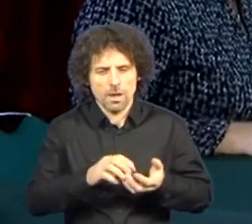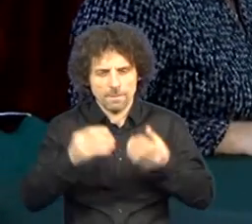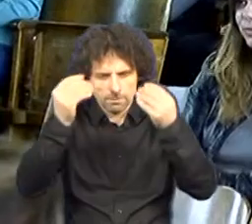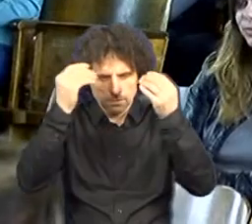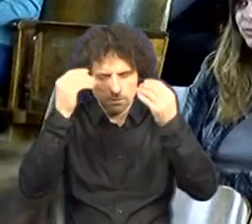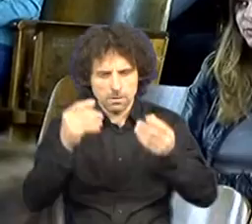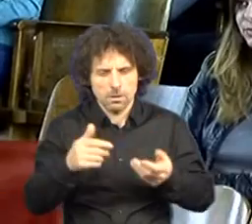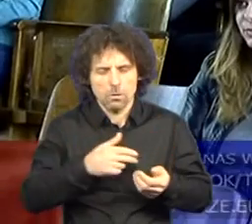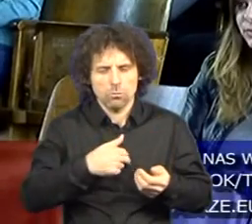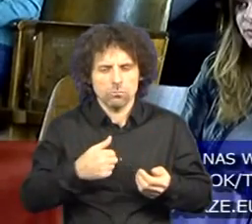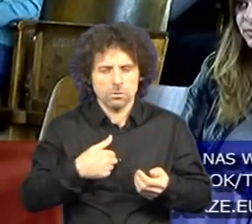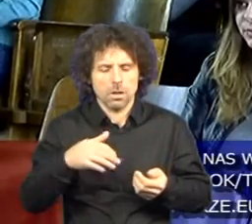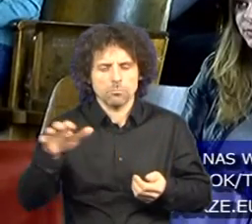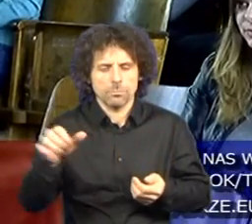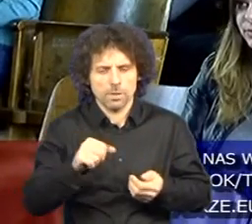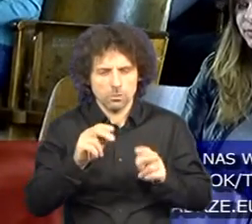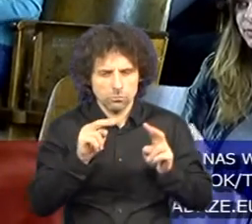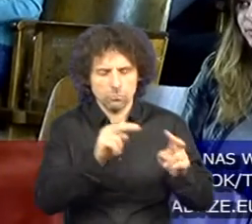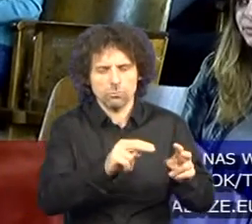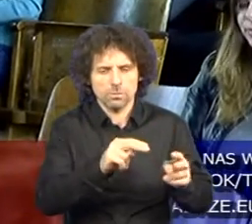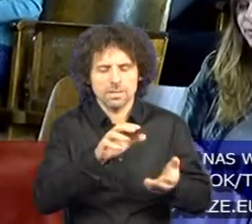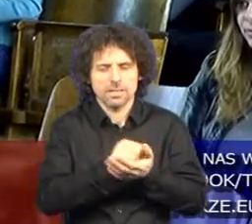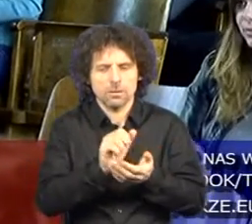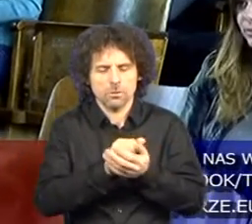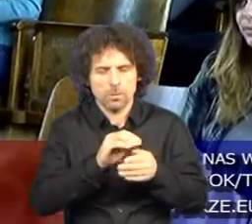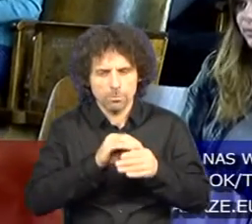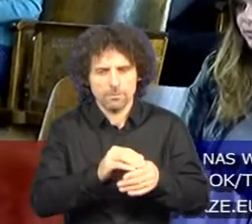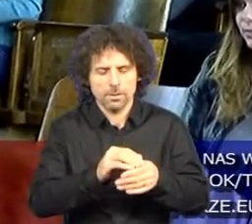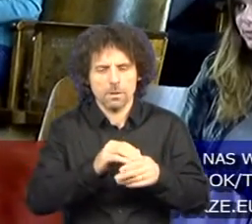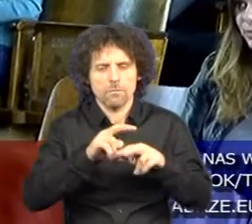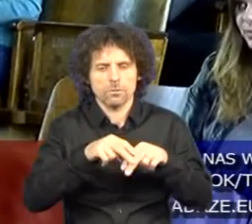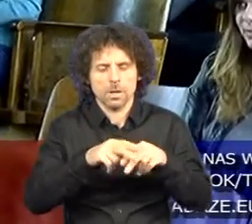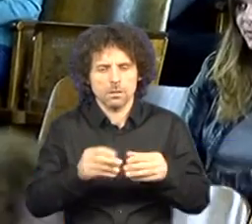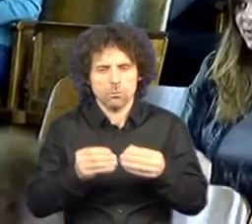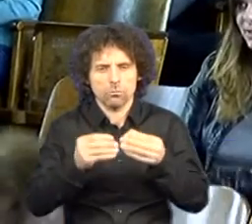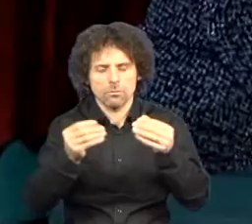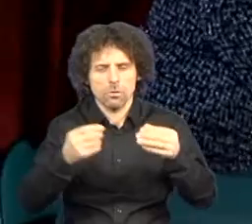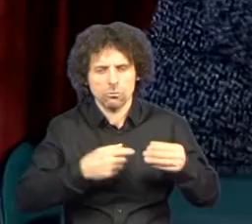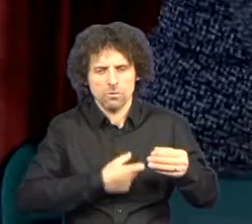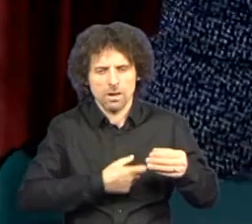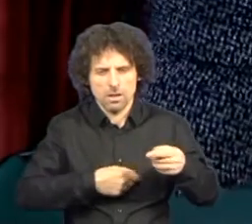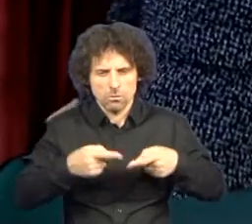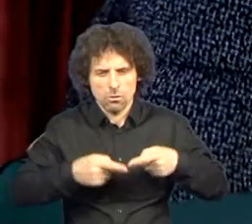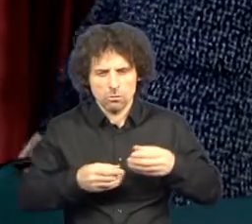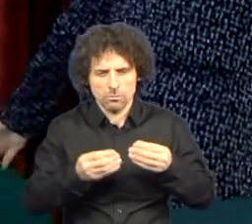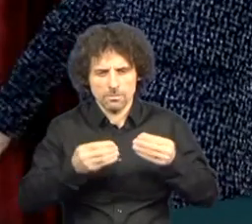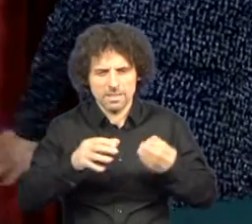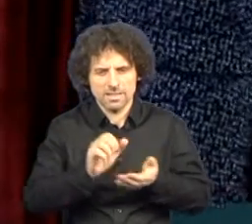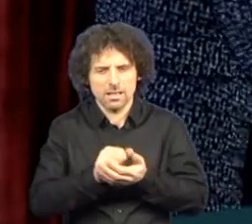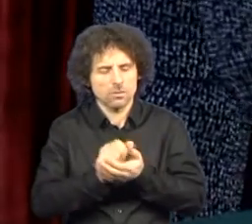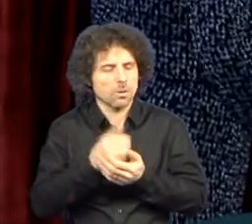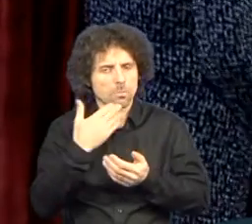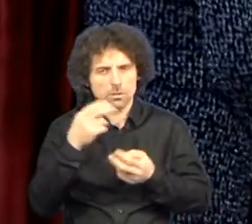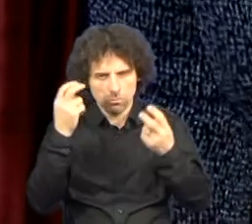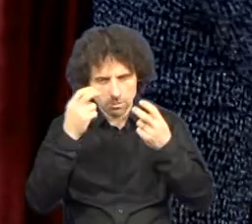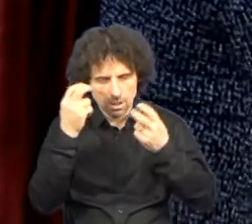strony. Młodzież będzie mogła brać udział w zajęciach prowadzonych przez Fundację Rozwoju Kardiochirurgii. Widziałam, że te zajęcia są bardzo